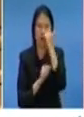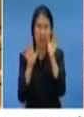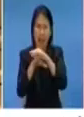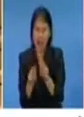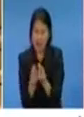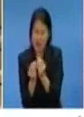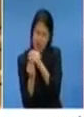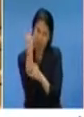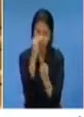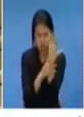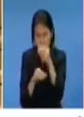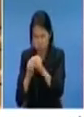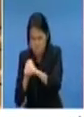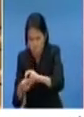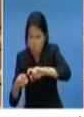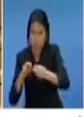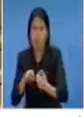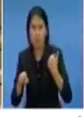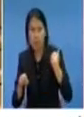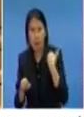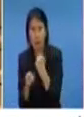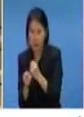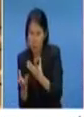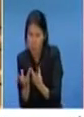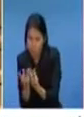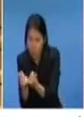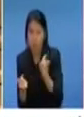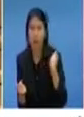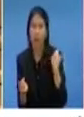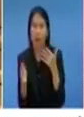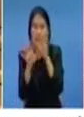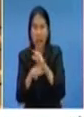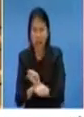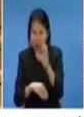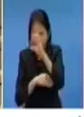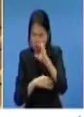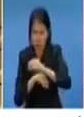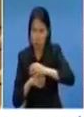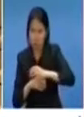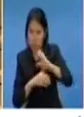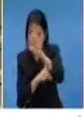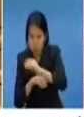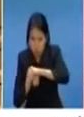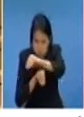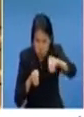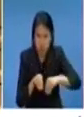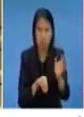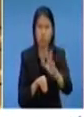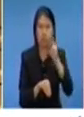หมทำลายดินไหมไม่ต้องไปหาพื้นที่ไม่ต้องไปแย่งแหล่งน้